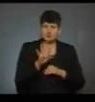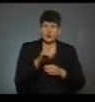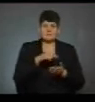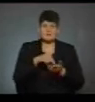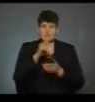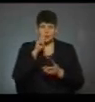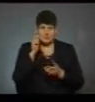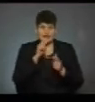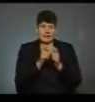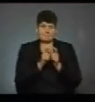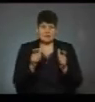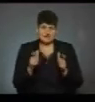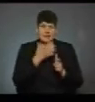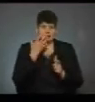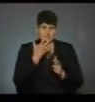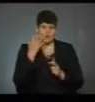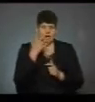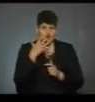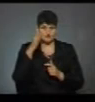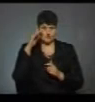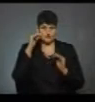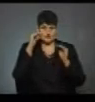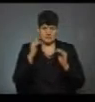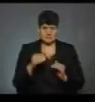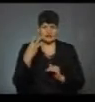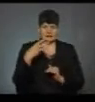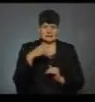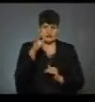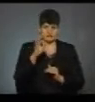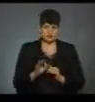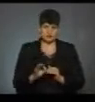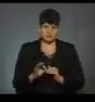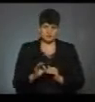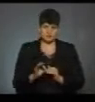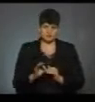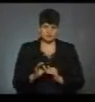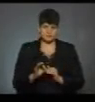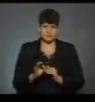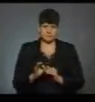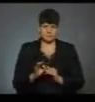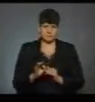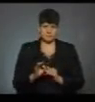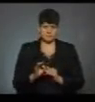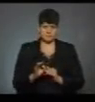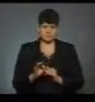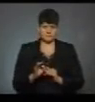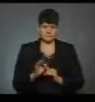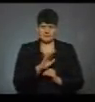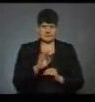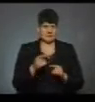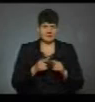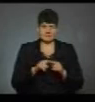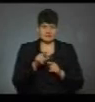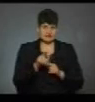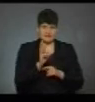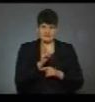України платіжки на тепло і гарячу воду знижено до 30%. Не цей відеоматеріал